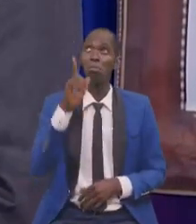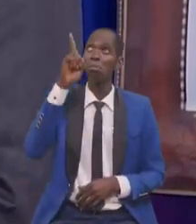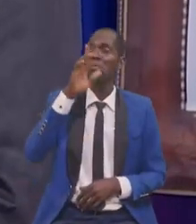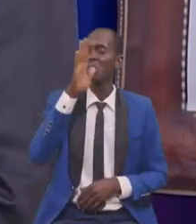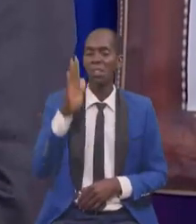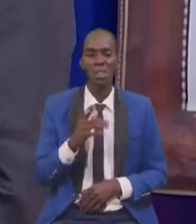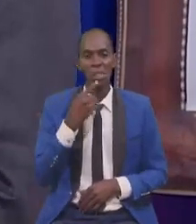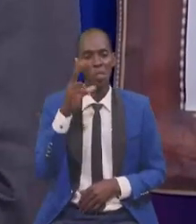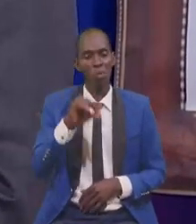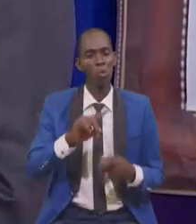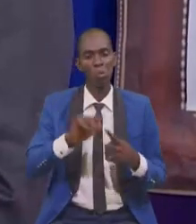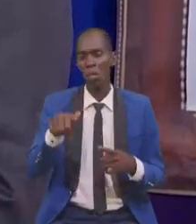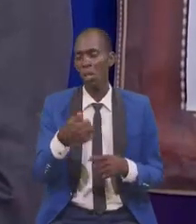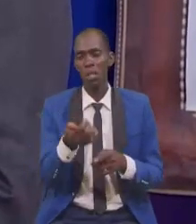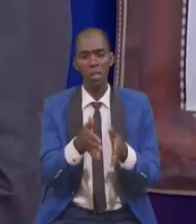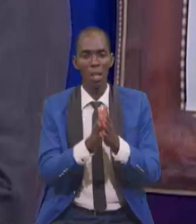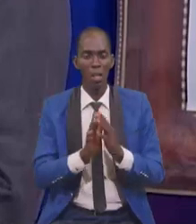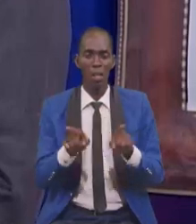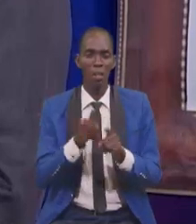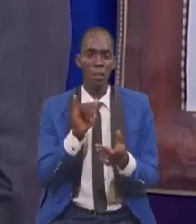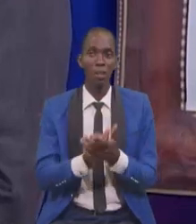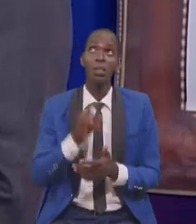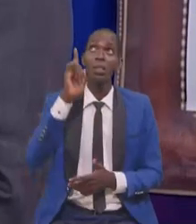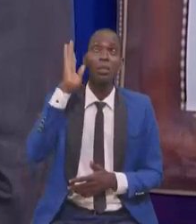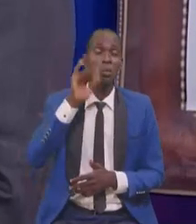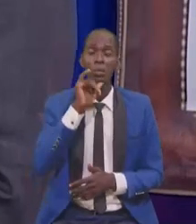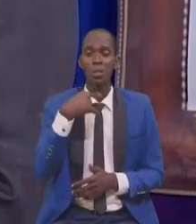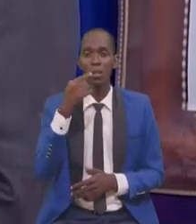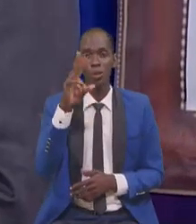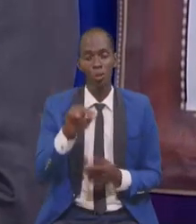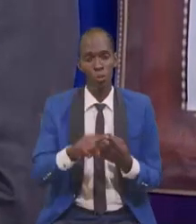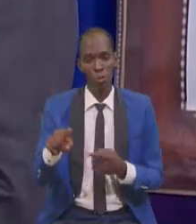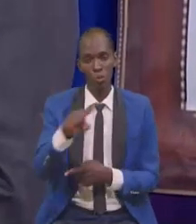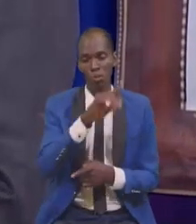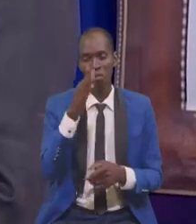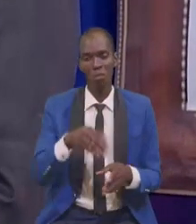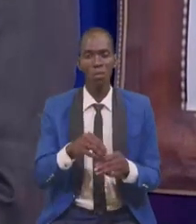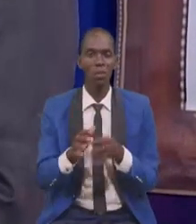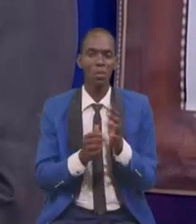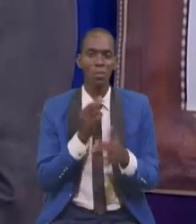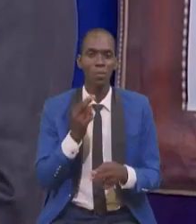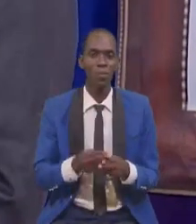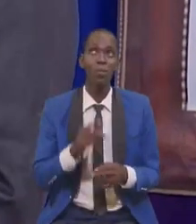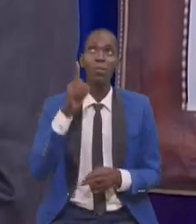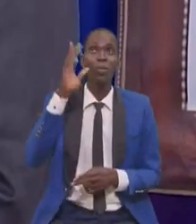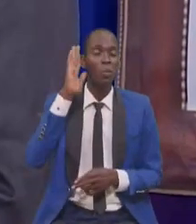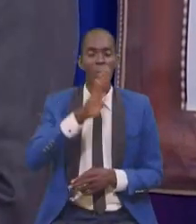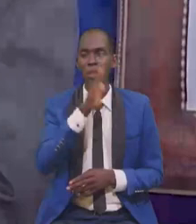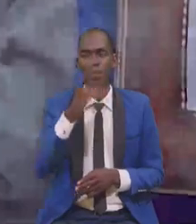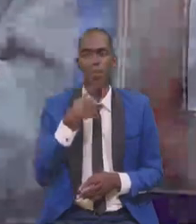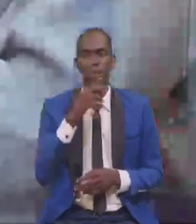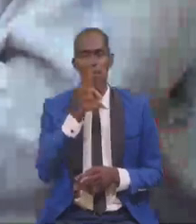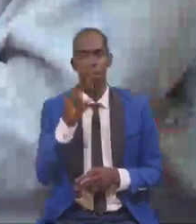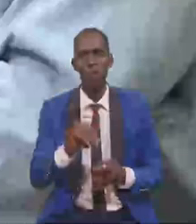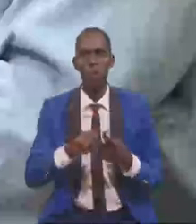ne dit jamais non à une requête. Il ne vous dira pas non. Il ne dira pas non à